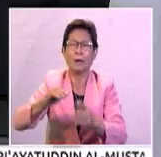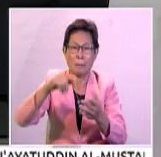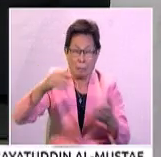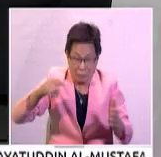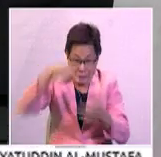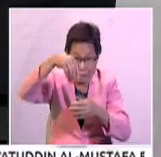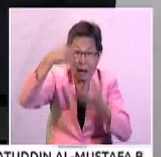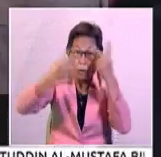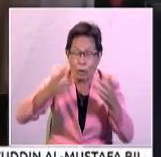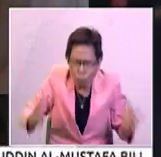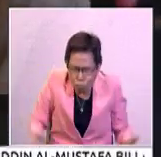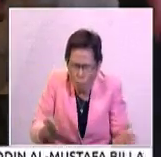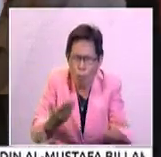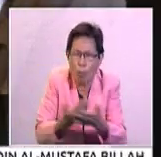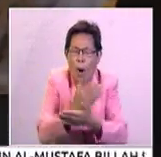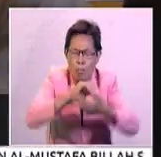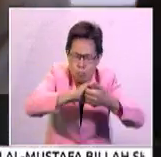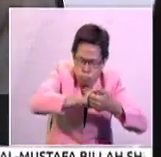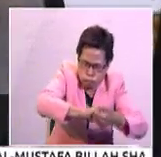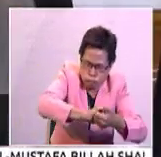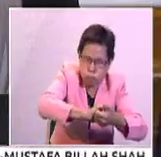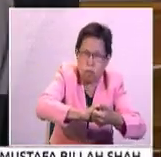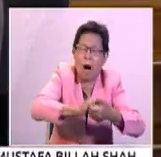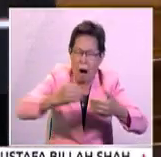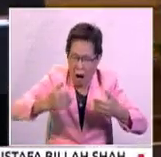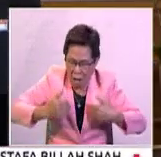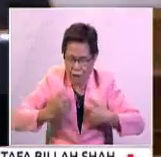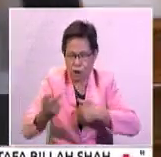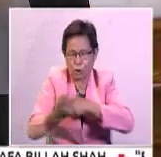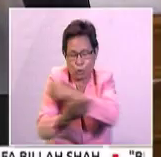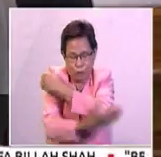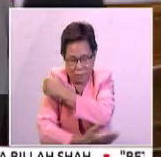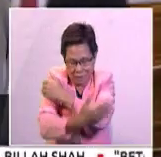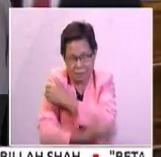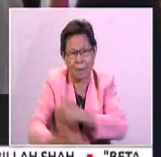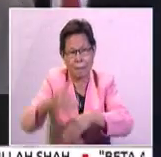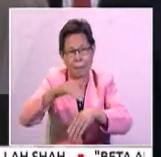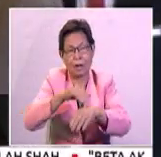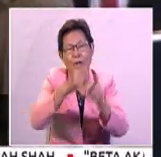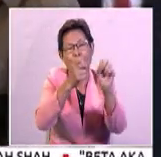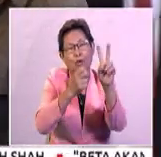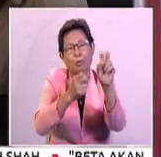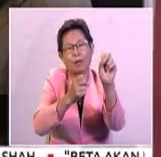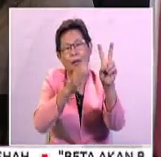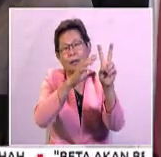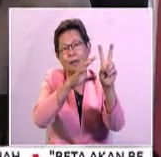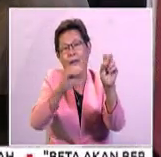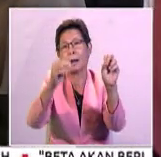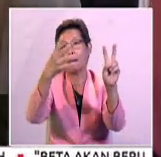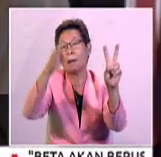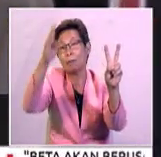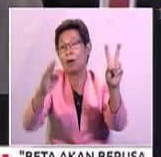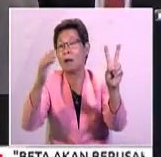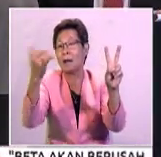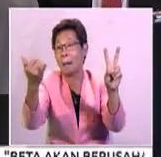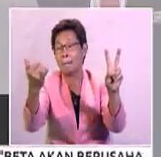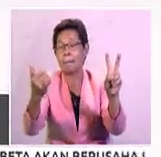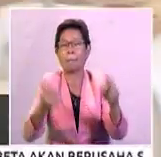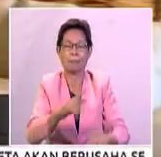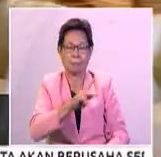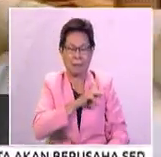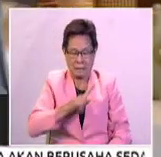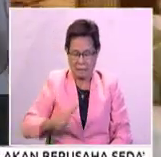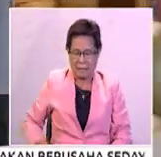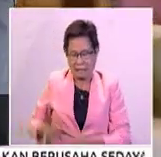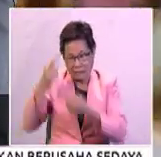mengukuhkan hubungan persahabatan yang sedia wujud antara kedua-dua negara. Pada 12 hingga 14 Jun lalu, Yang di-Pertuan